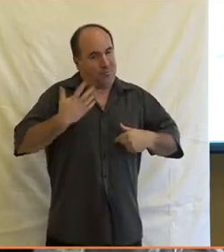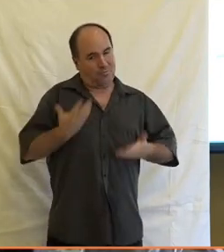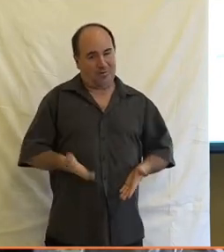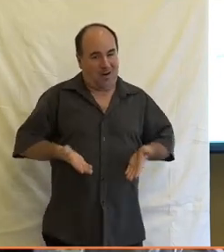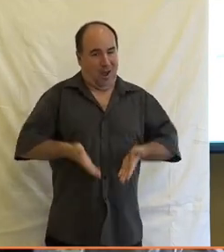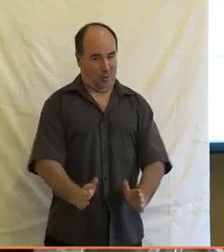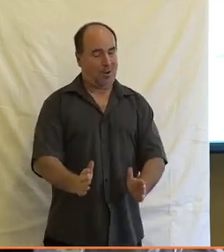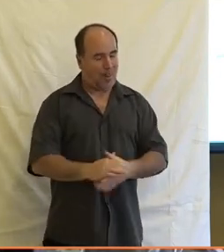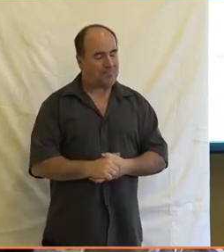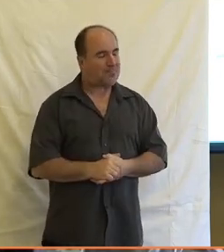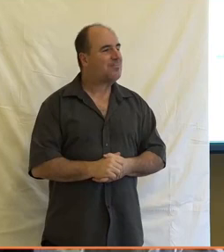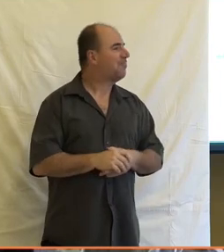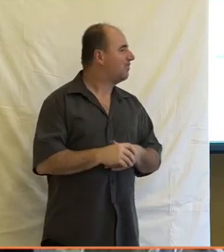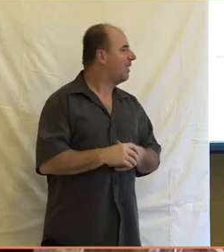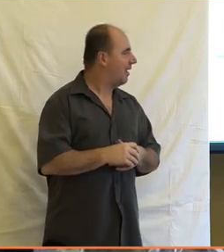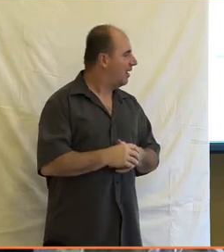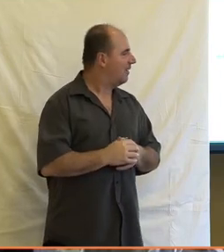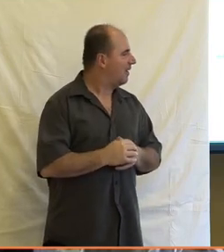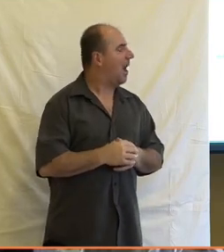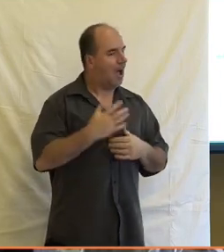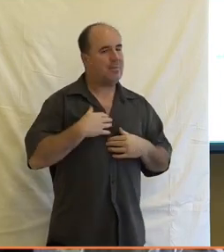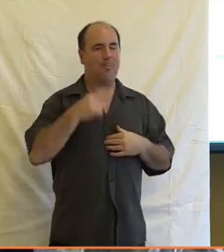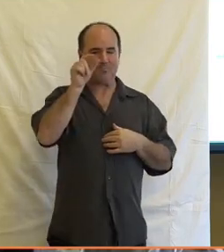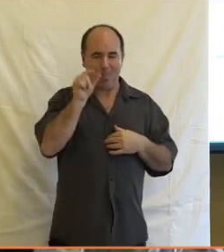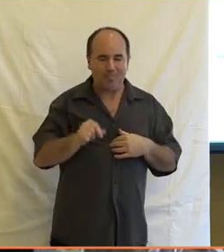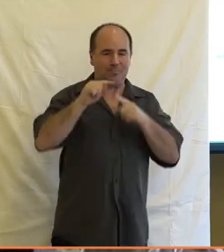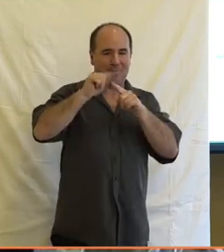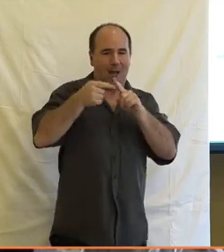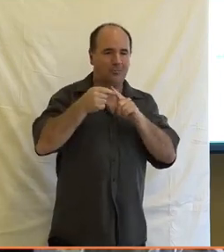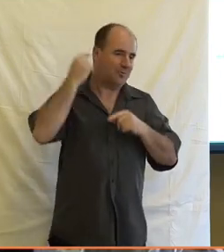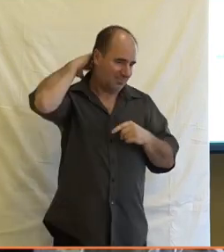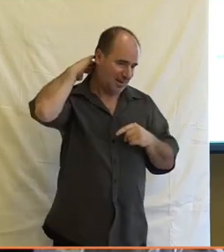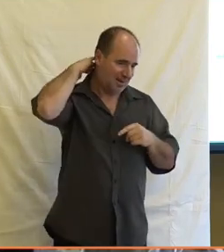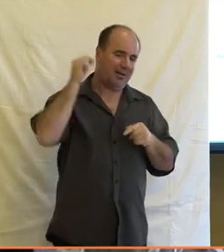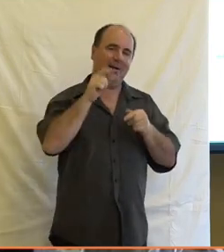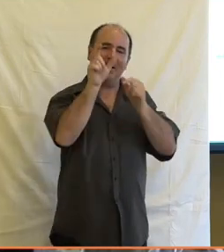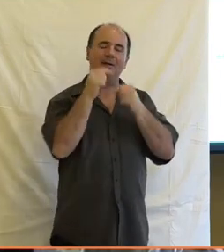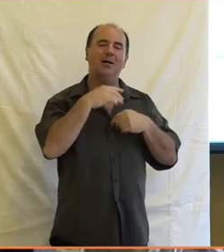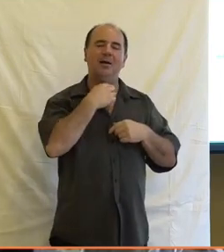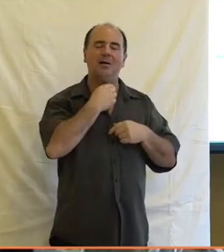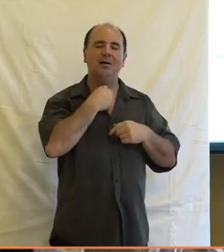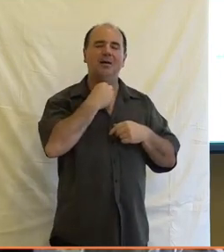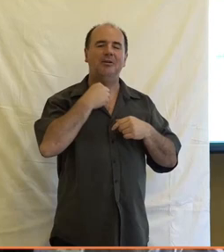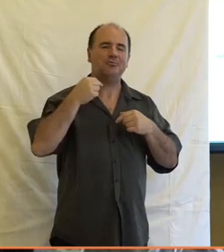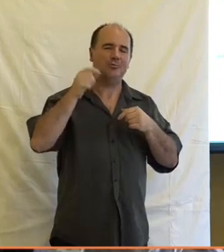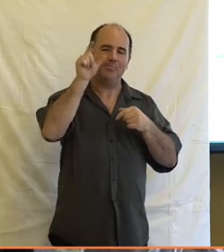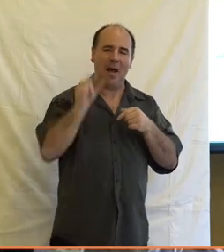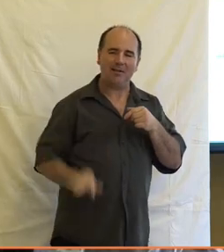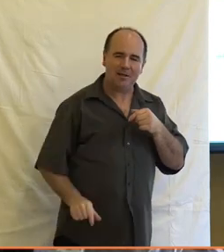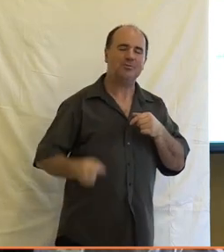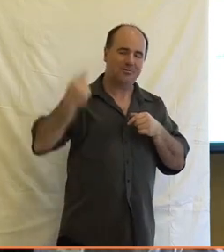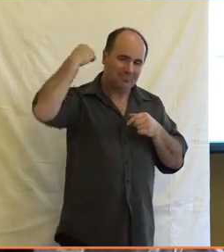s nezhoubným nádorem v krční páteři, který mi brání v tom být úplně zdravá. Ale do